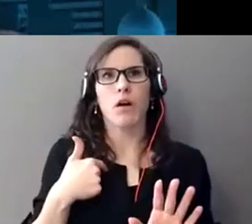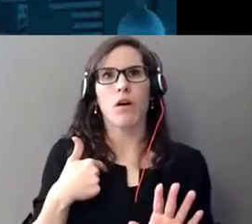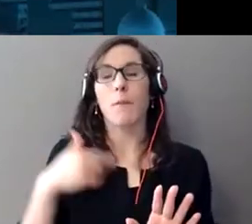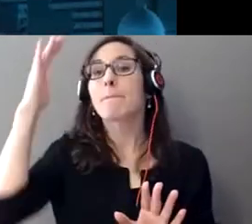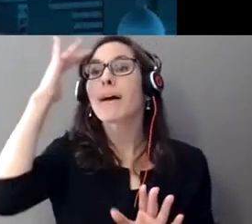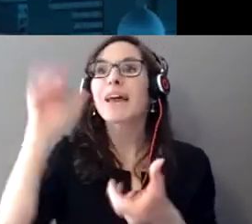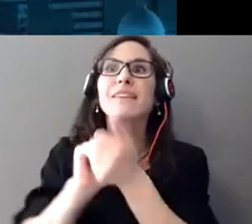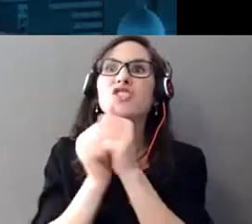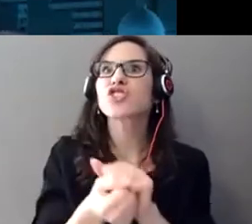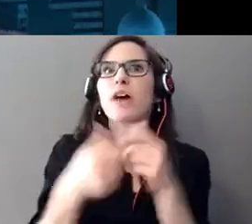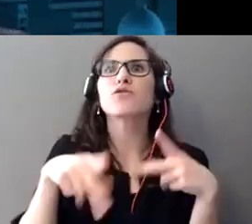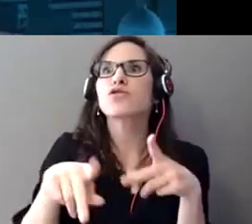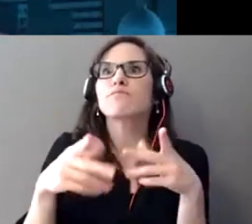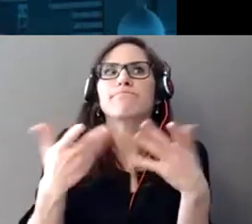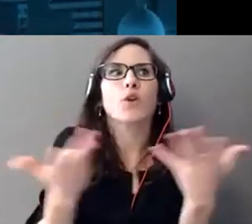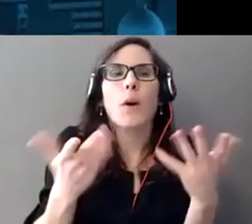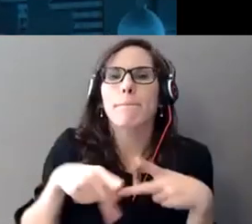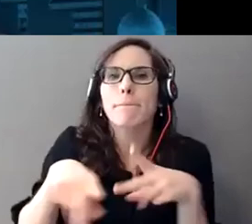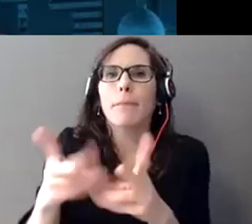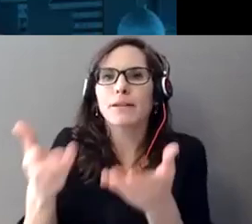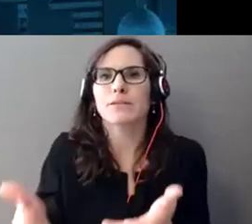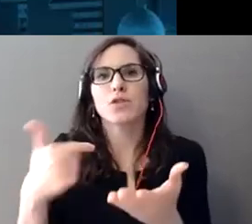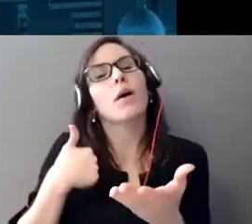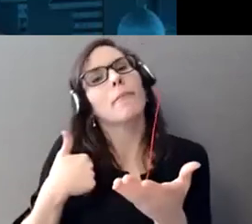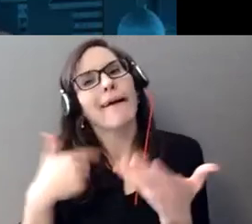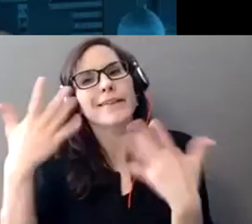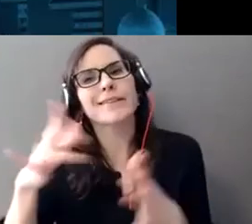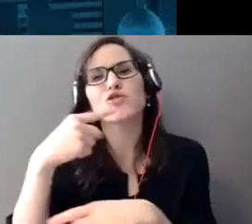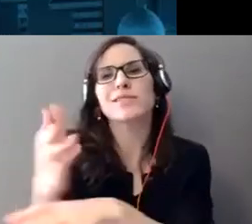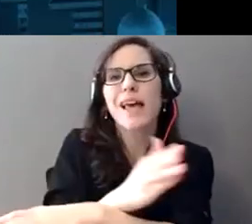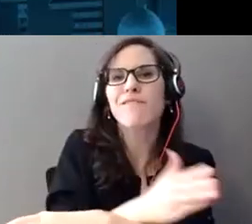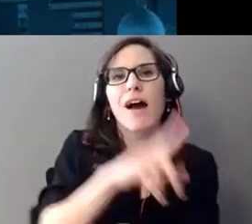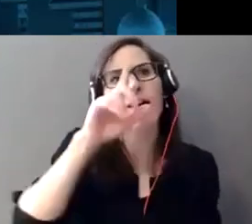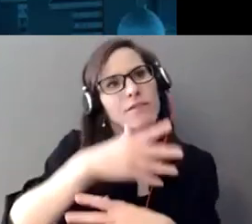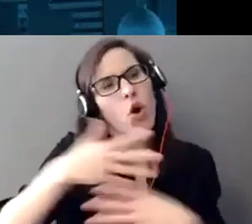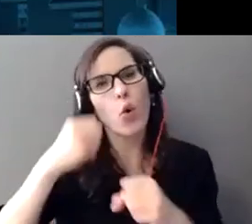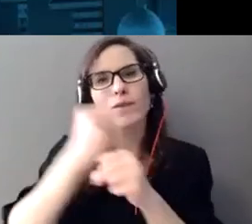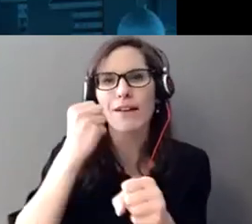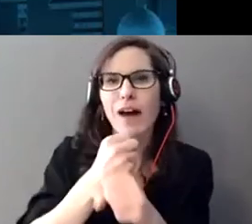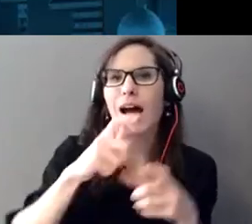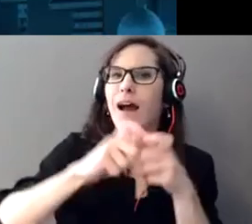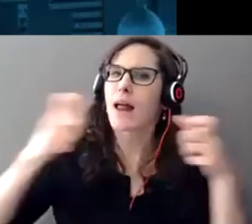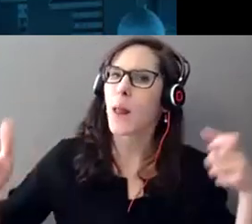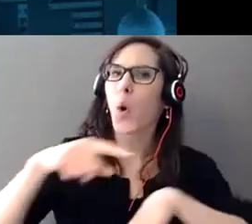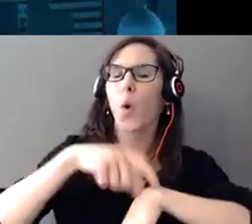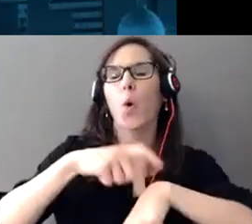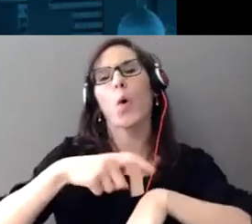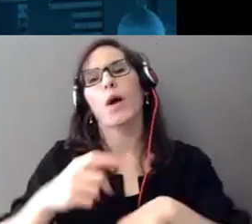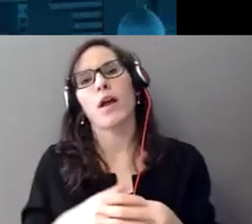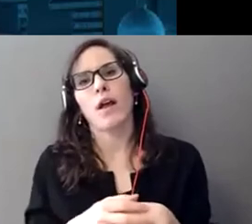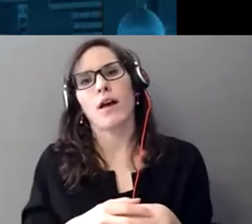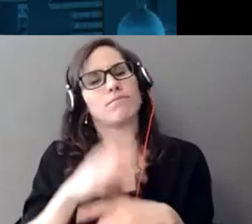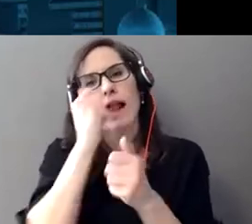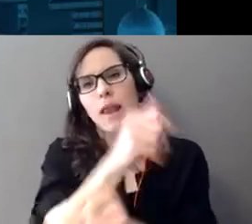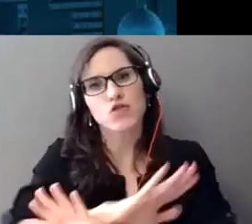ça a déjà été dit c'est vraiment un travail de longue haleine ça a été dit plusieurs fois donc de ne lâcher